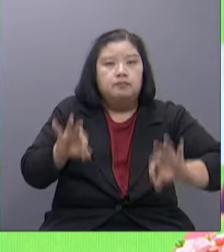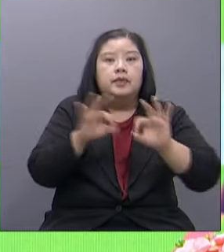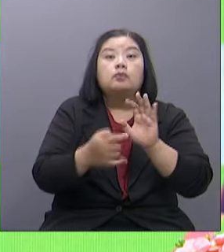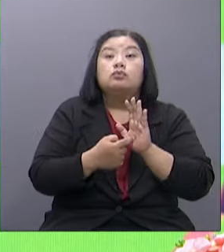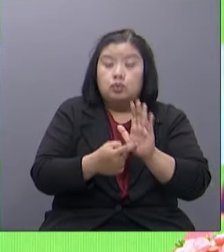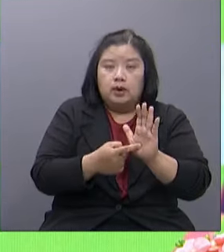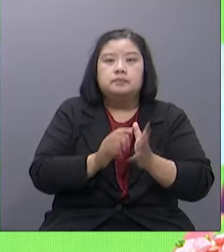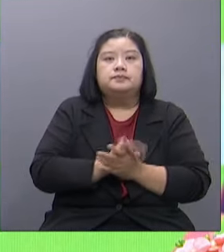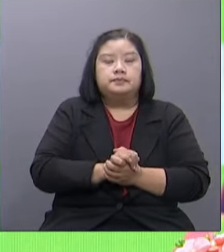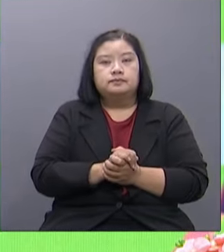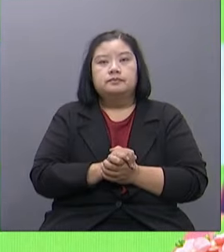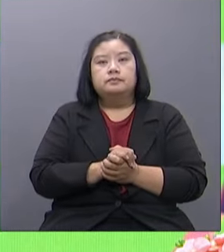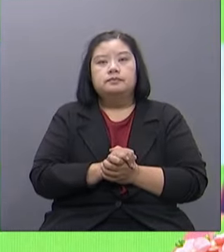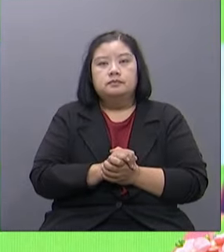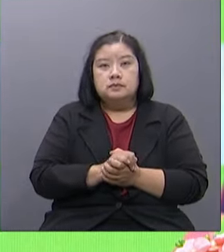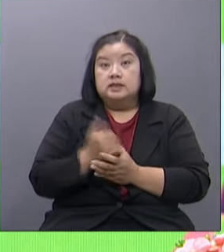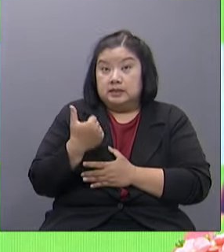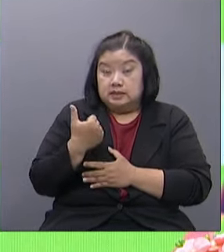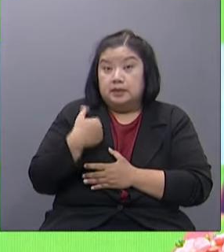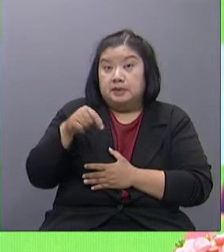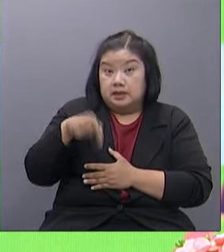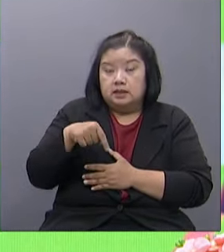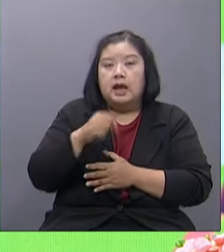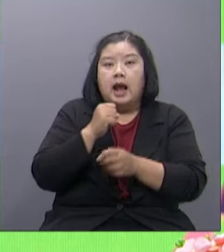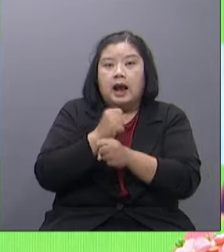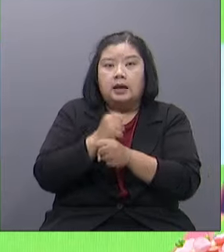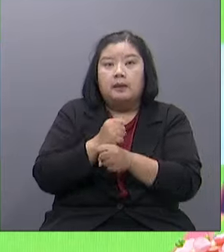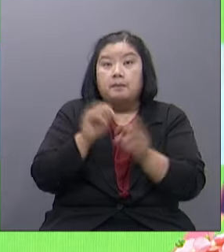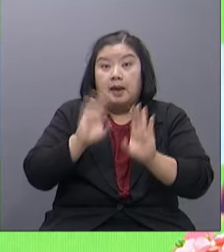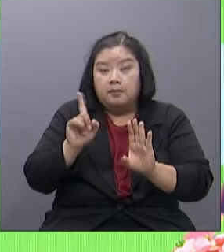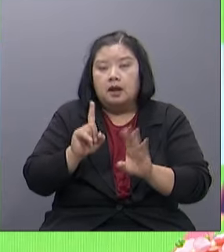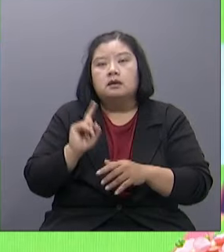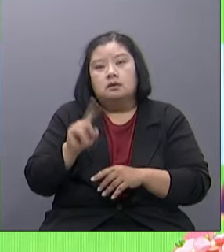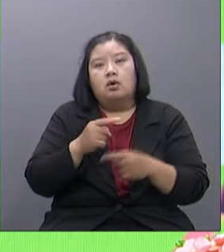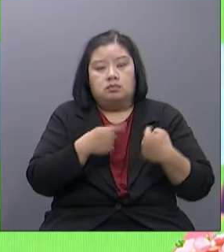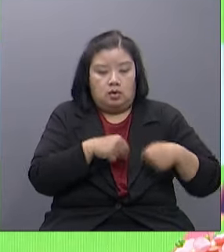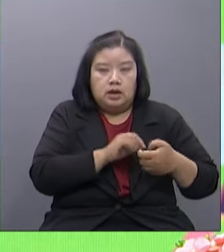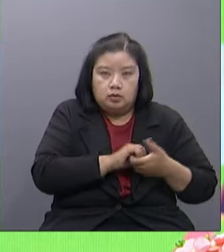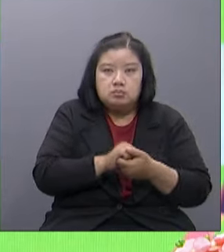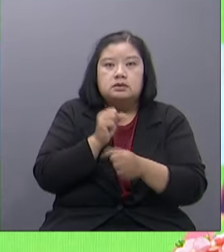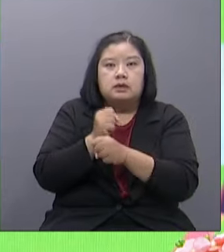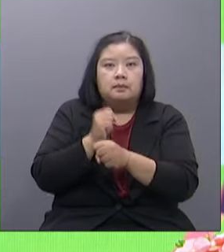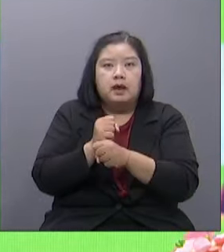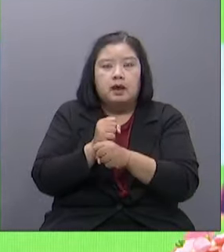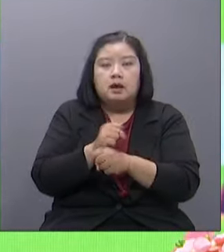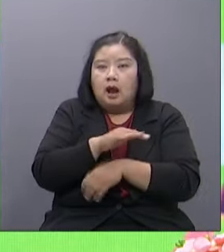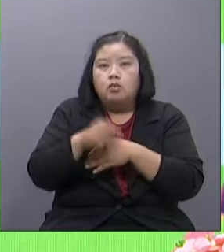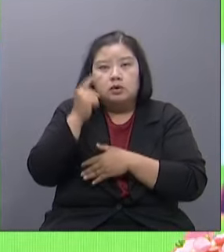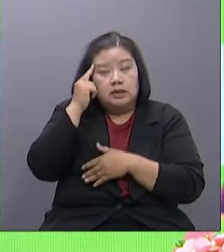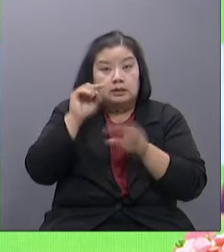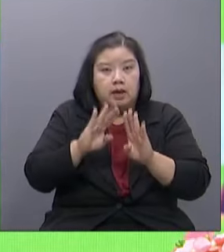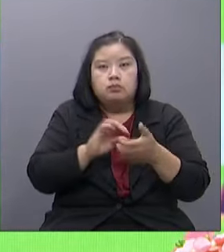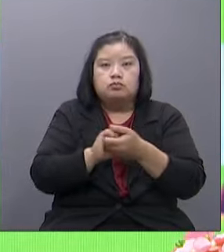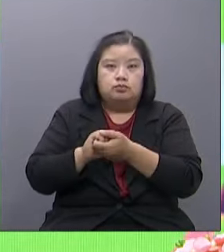นะคะที่เป็นพื้นที่ในลักษณะของที่มีการจัดการในลักษณะนี้ก็ต้องใช้ความร่วมแรงร่วมใจจากหลายส่วนนำมาบูรณาการร่วมกัน